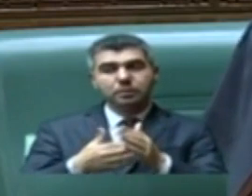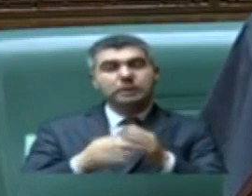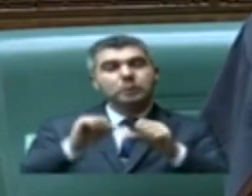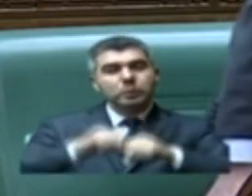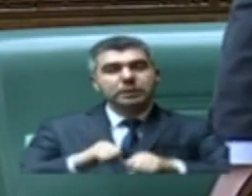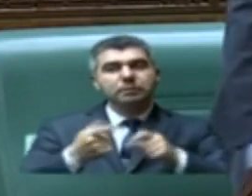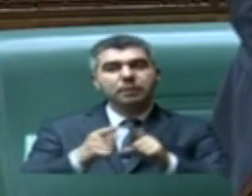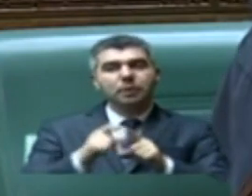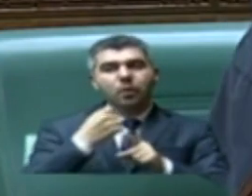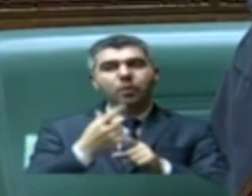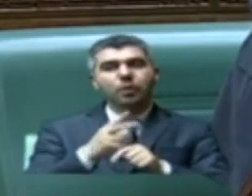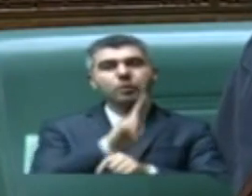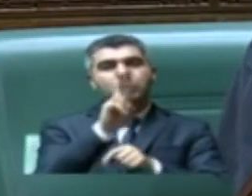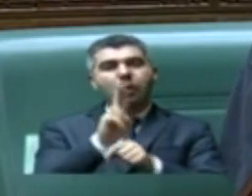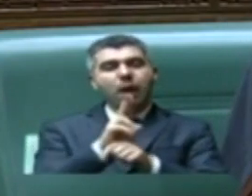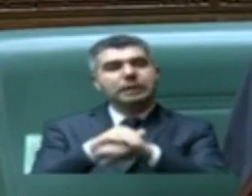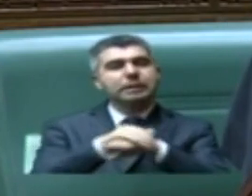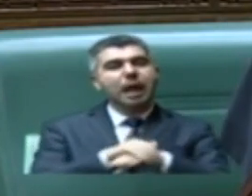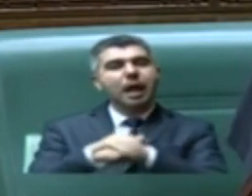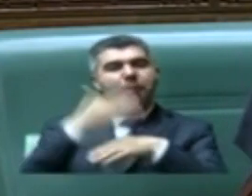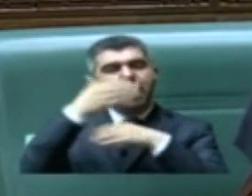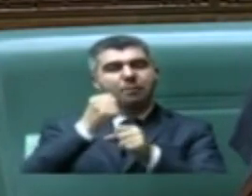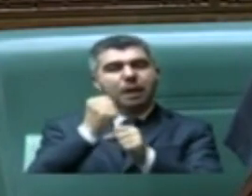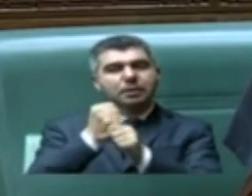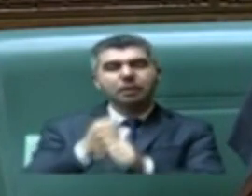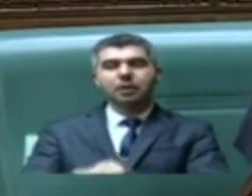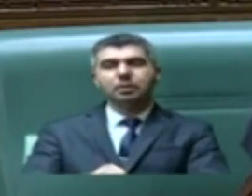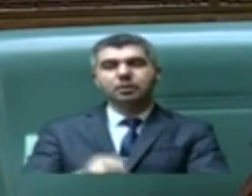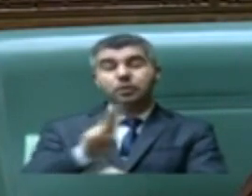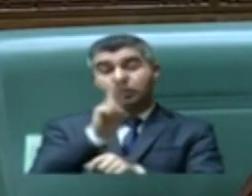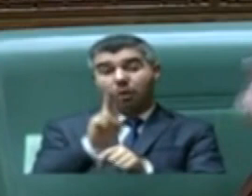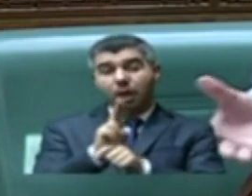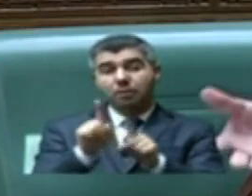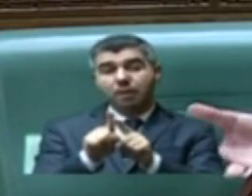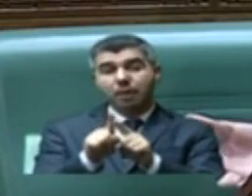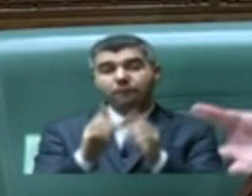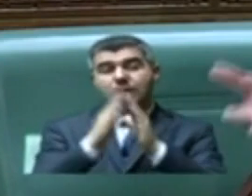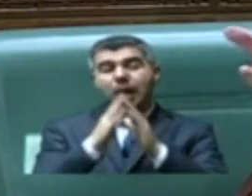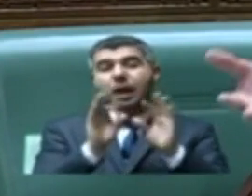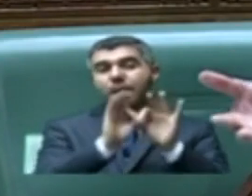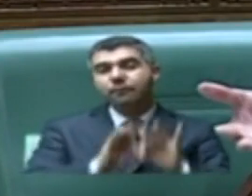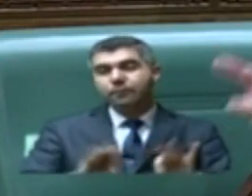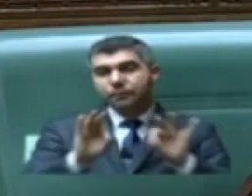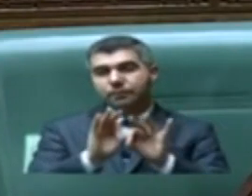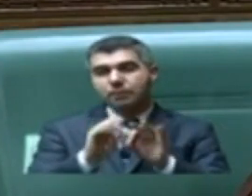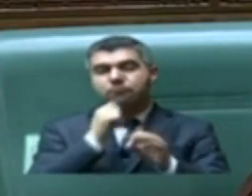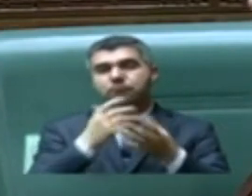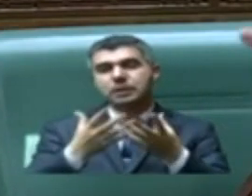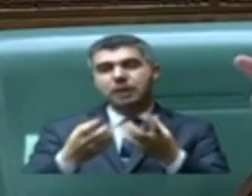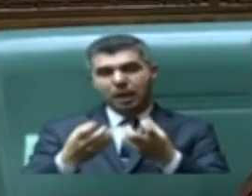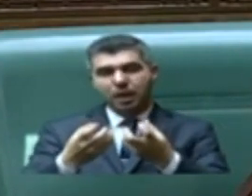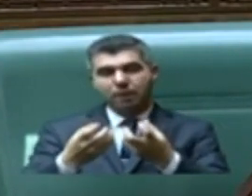ديال الفريق ديالنا فريق اتحاد المغرب للشغل هذا السؤال ديال المتشردين، نعم هذه هي الظاهرة المتشردين، من